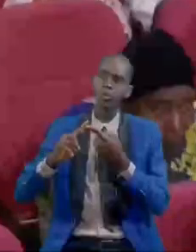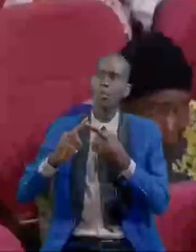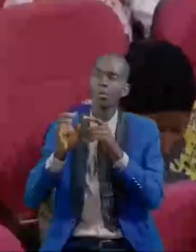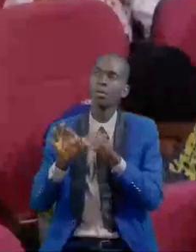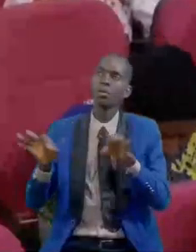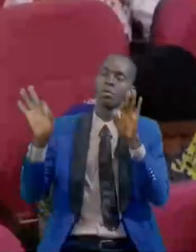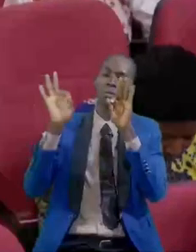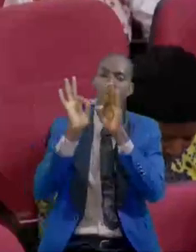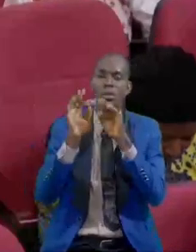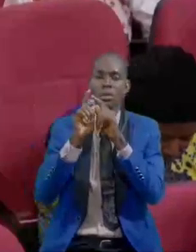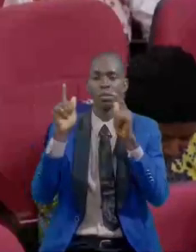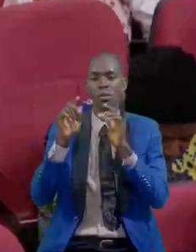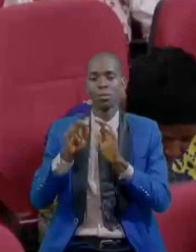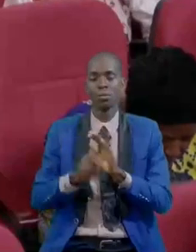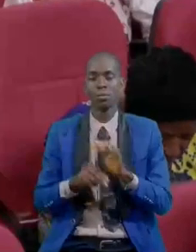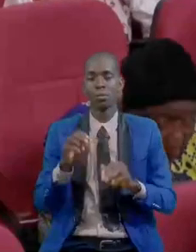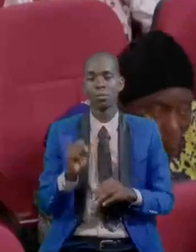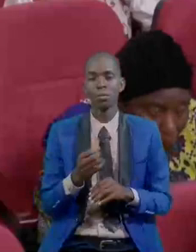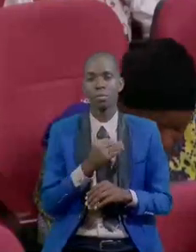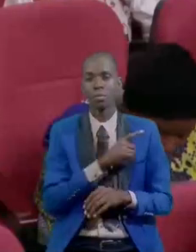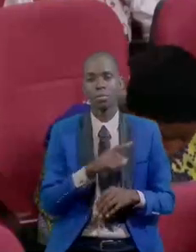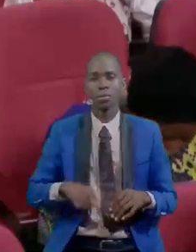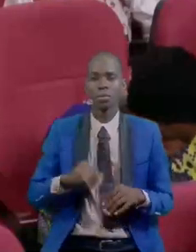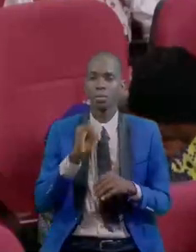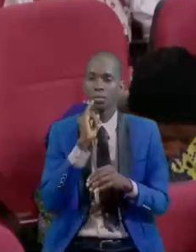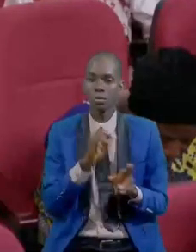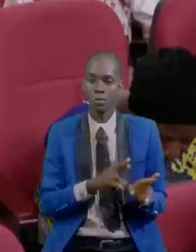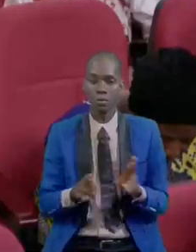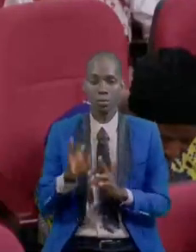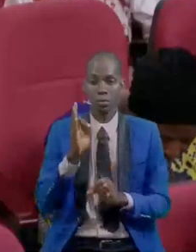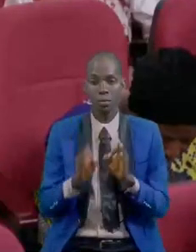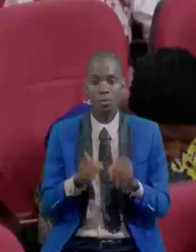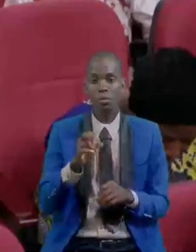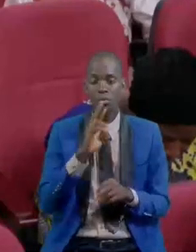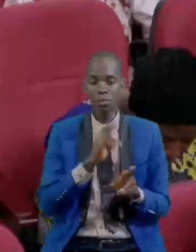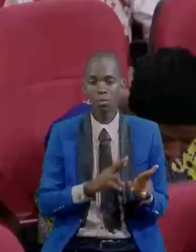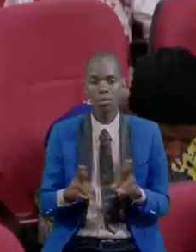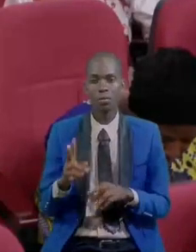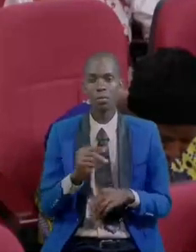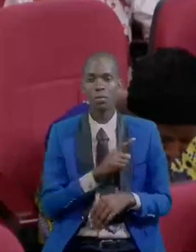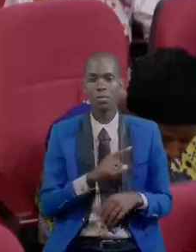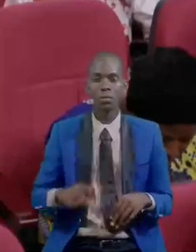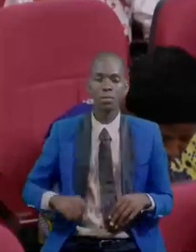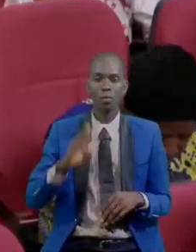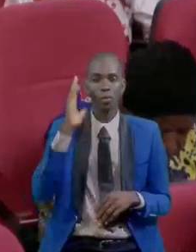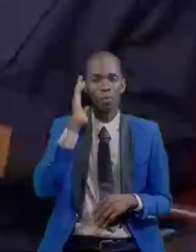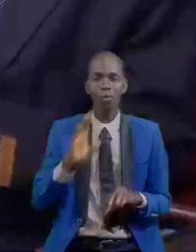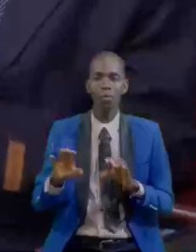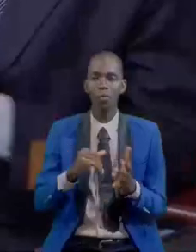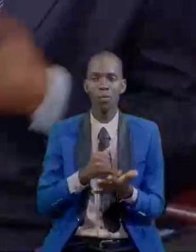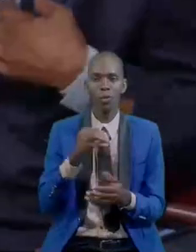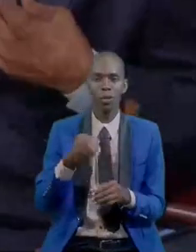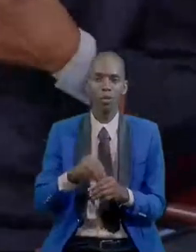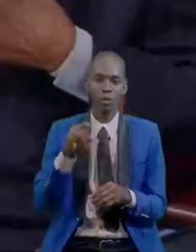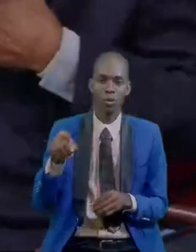passer à l'importance. Et le Seigneur est prêt. Et si toi tu es prêt, le Seigneur le fera en